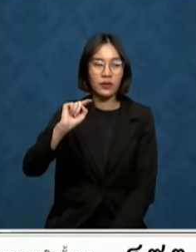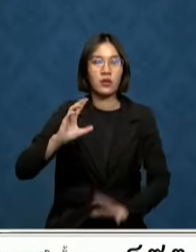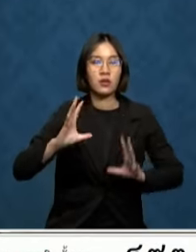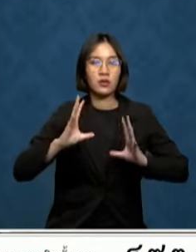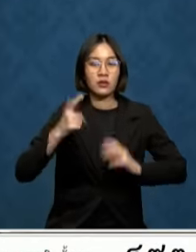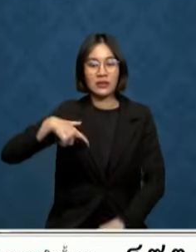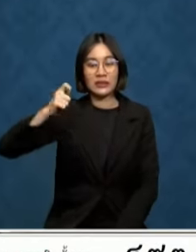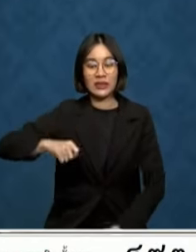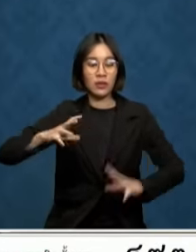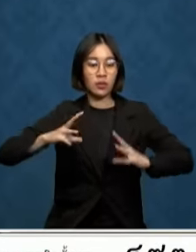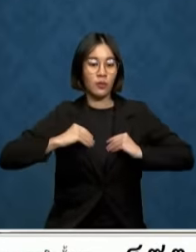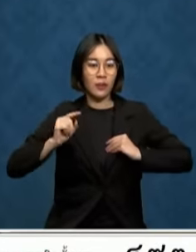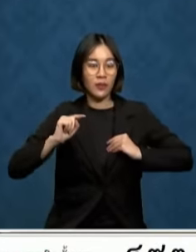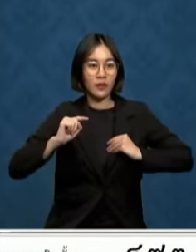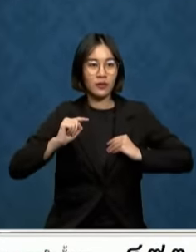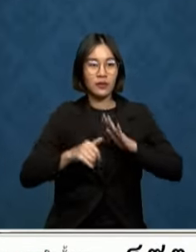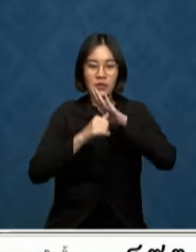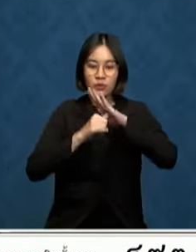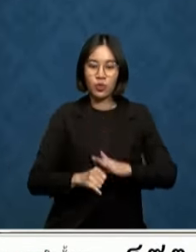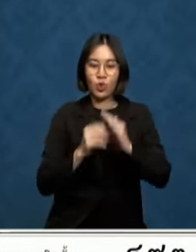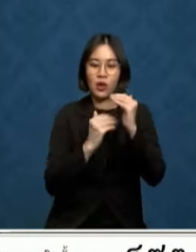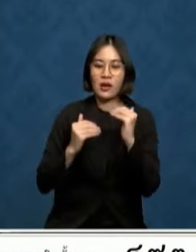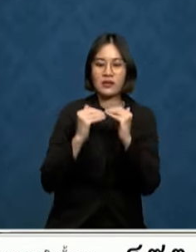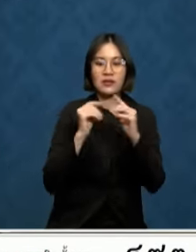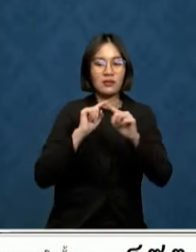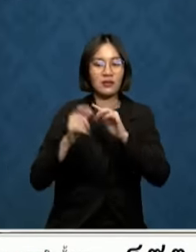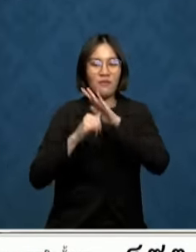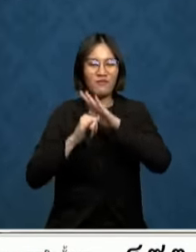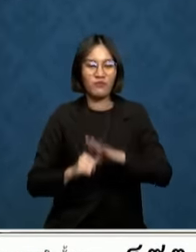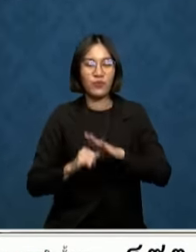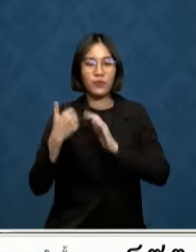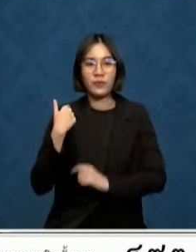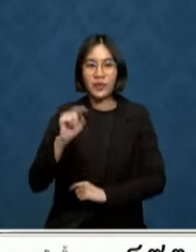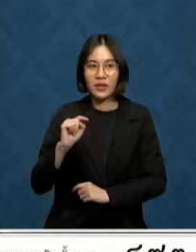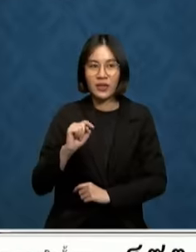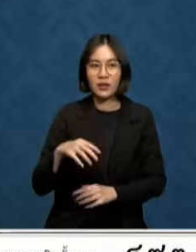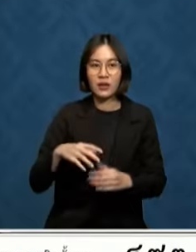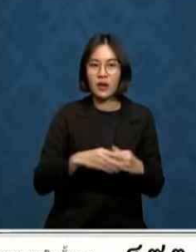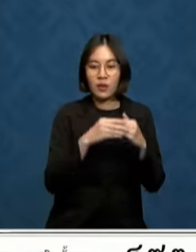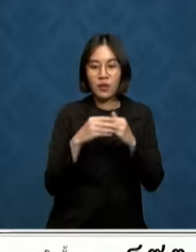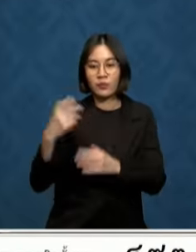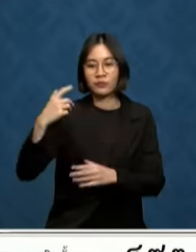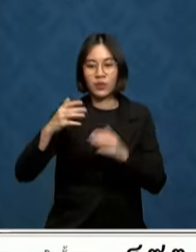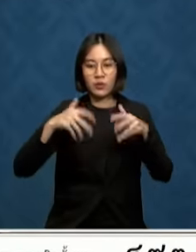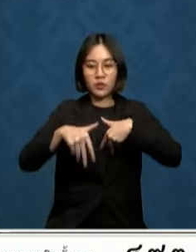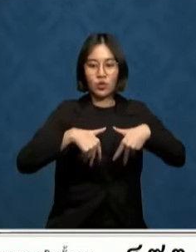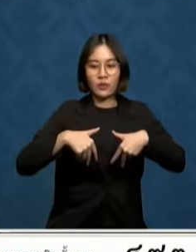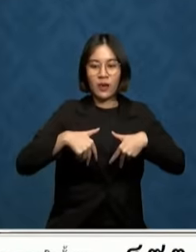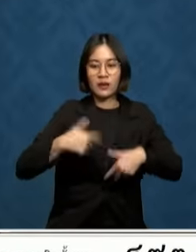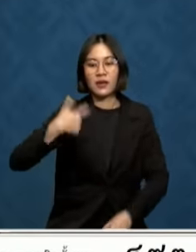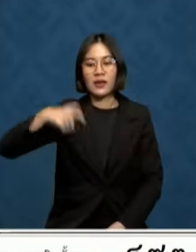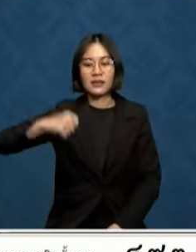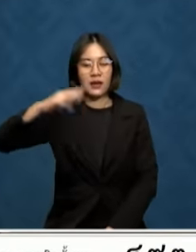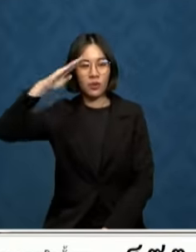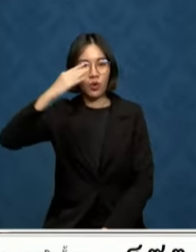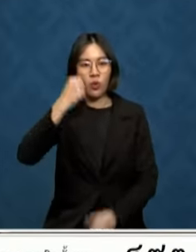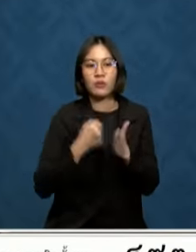รบของสารได้ร walmart สิทธิ มูิสยอมst bedeutet responsibilityองพระเท begeน Marsเพราเขายื อย่าต่ส